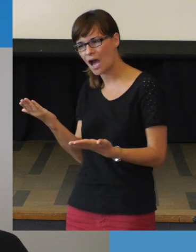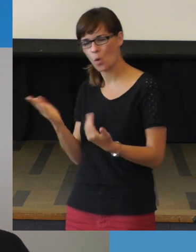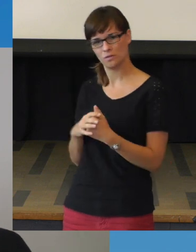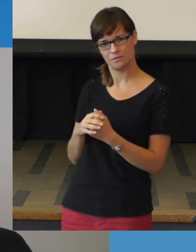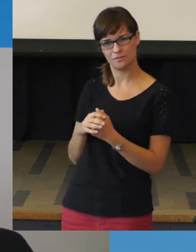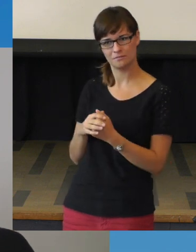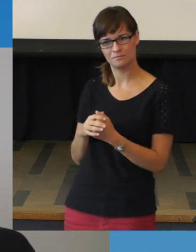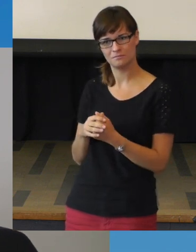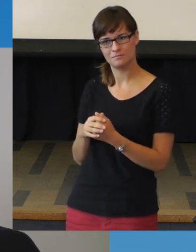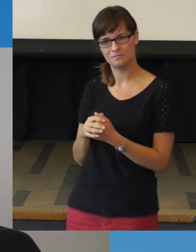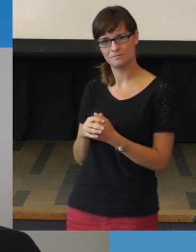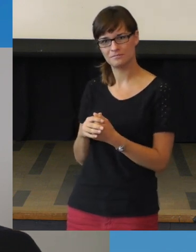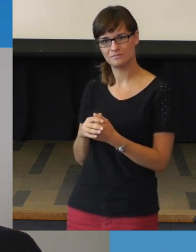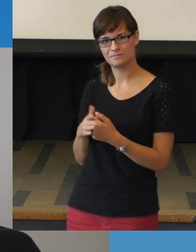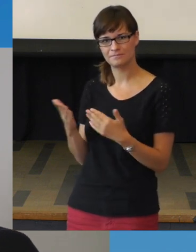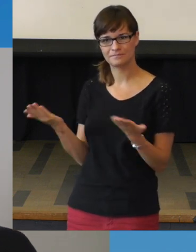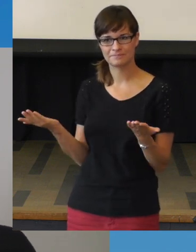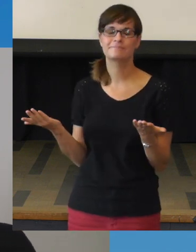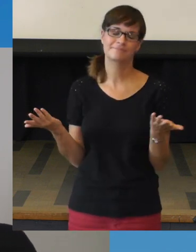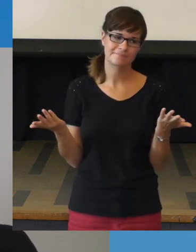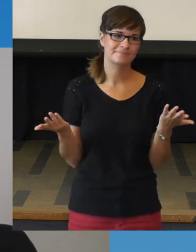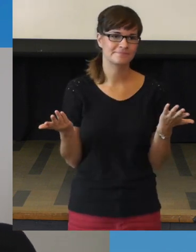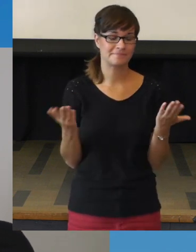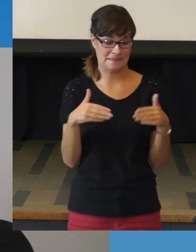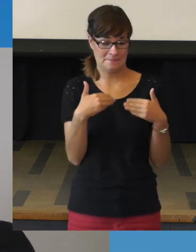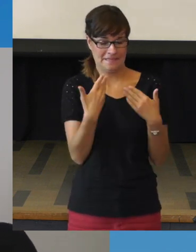Was kann man also es gibt ja